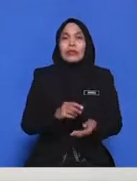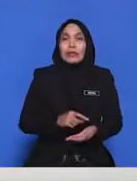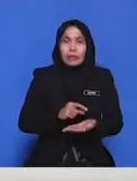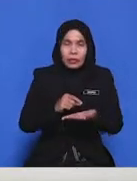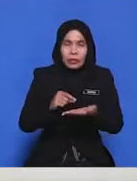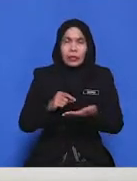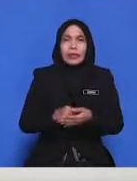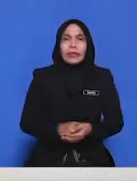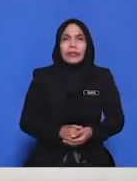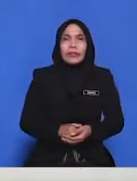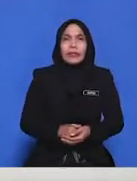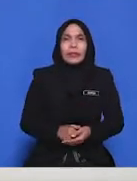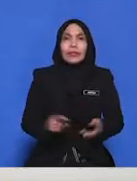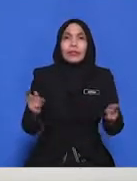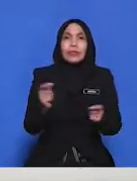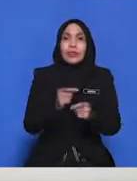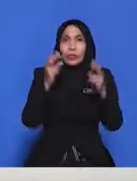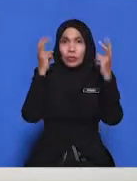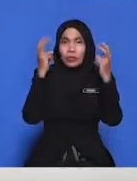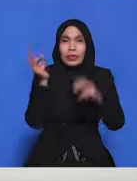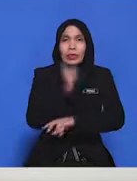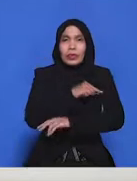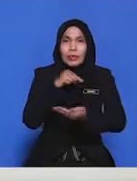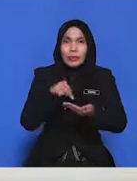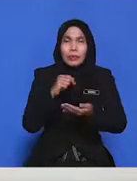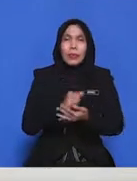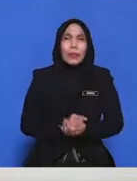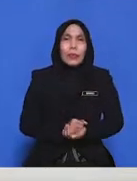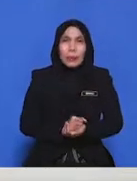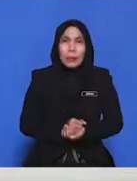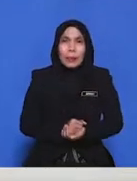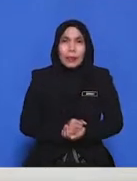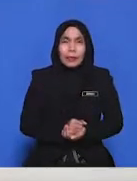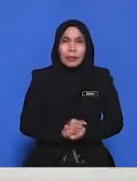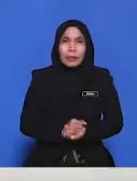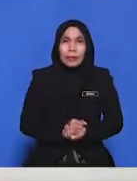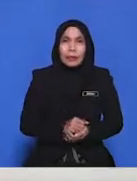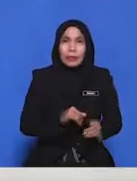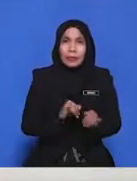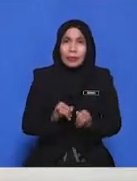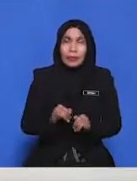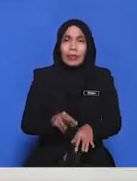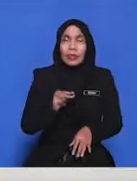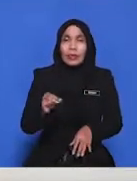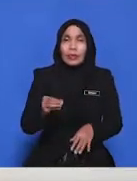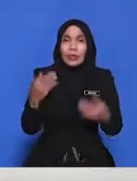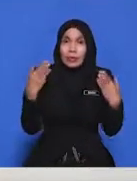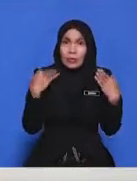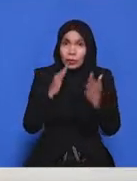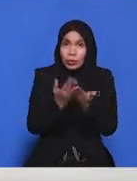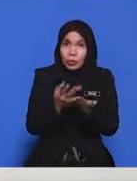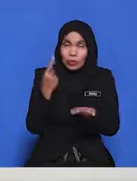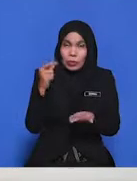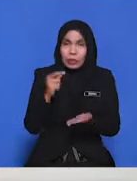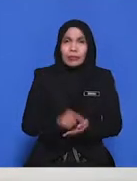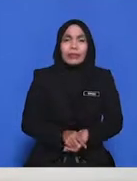catatan tentang topik kita pada hari ini. Sekiranya murid-murid mempunyai buku teks Pendidikan Islam Tingkatan